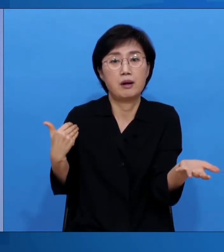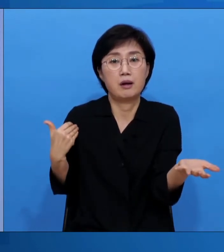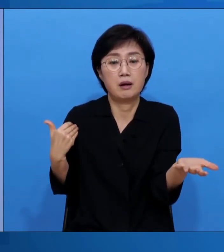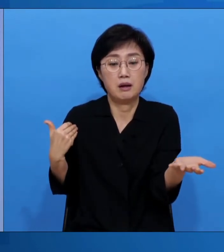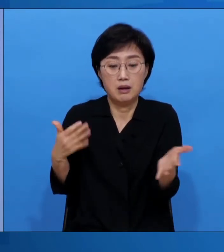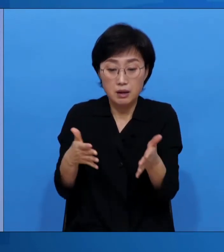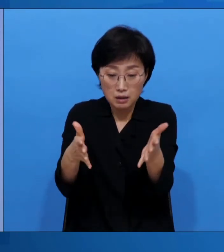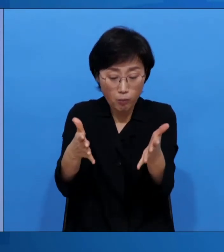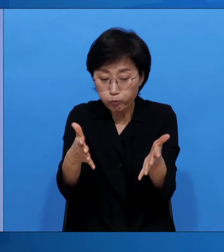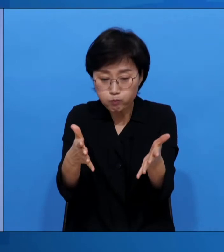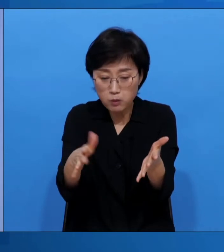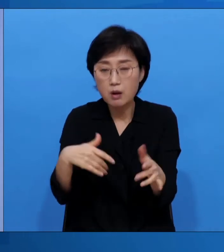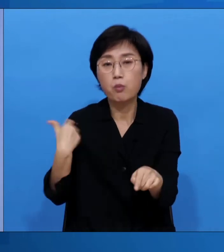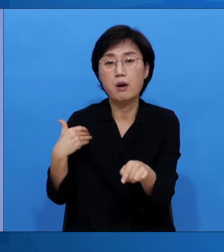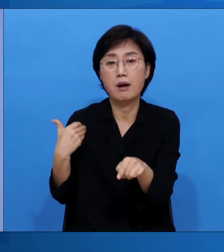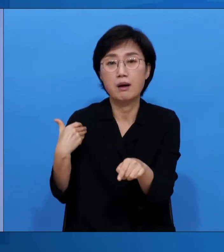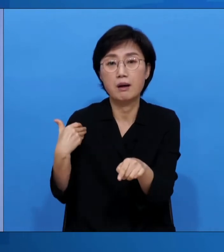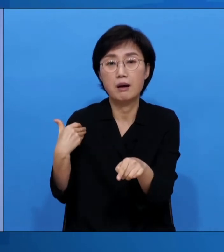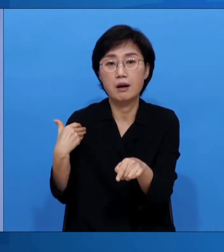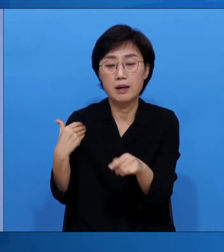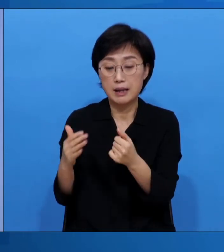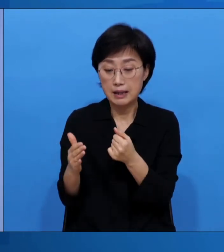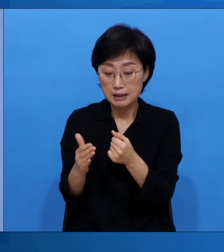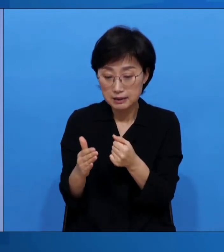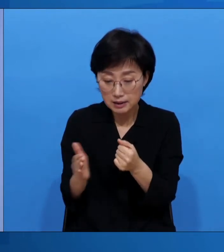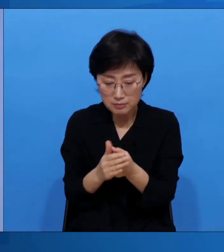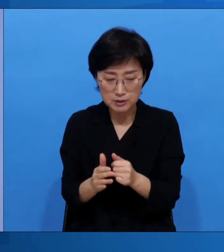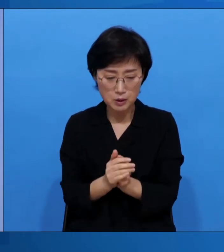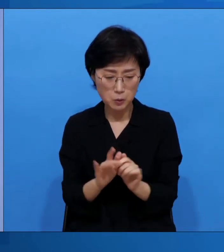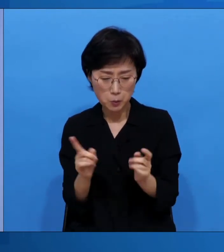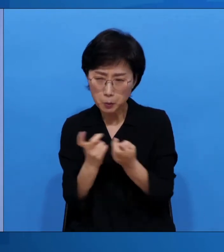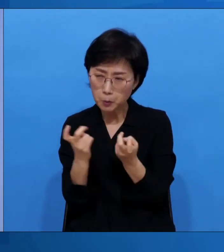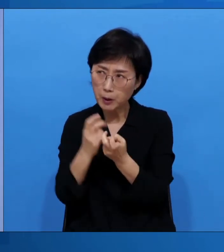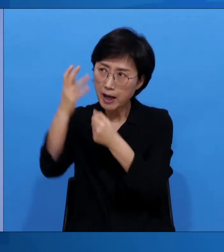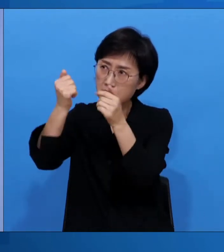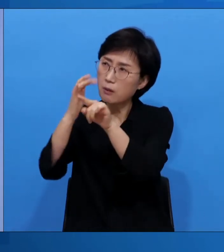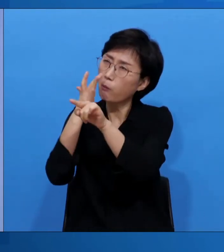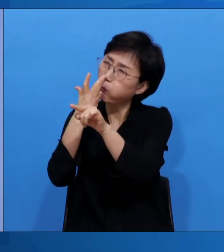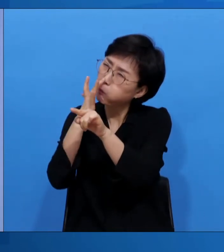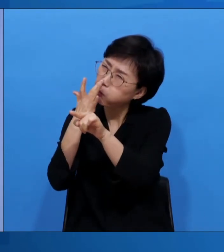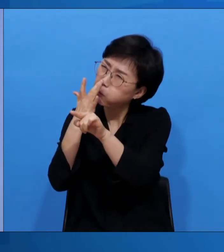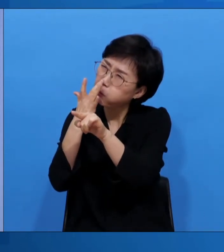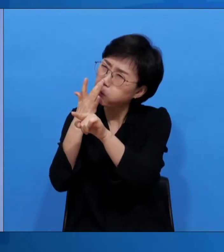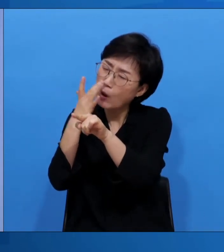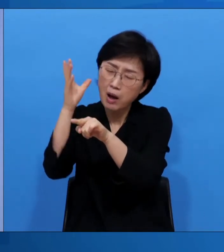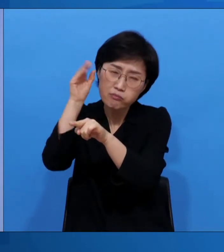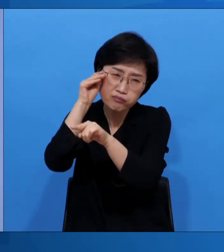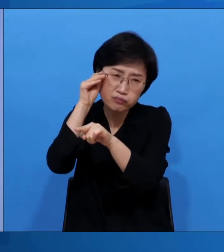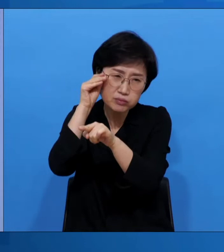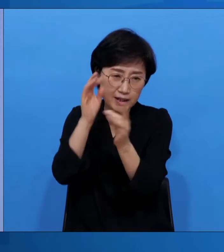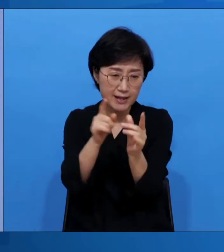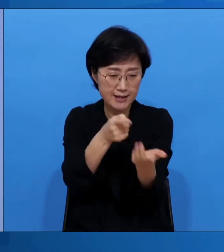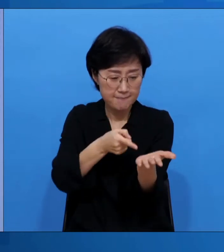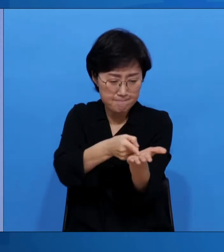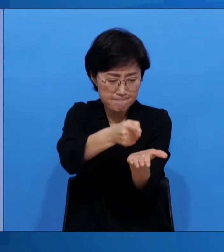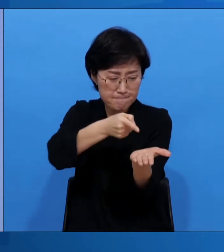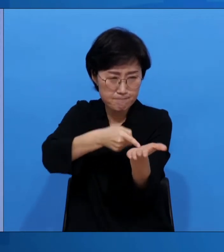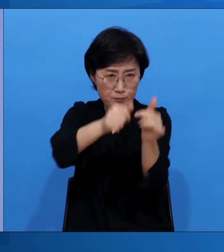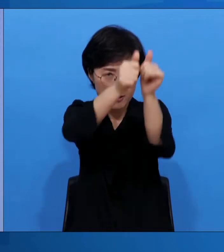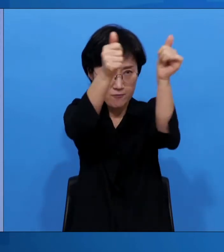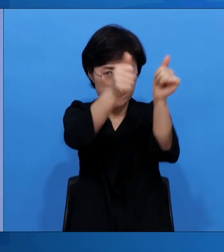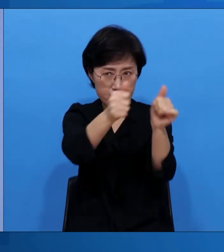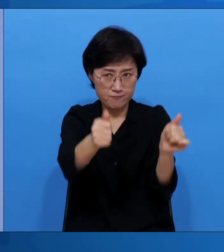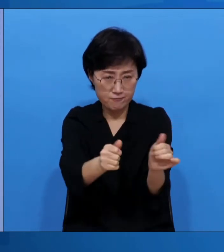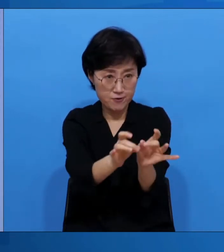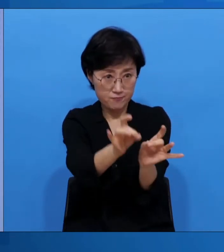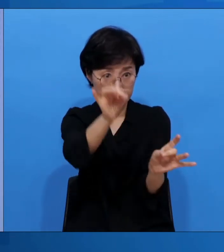찾으니까 자기들이 만들어 놓고 거기 절하는 걸 하나님이라고. Because they have lost their 이런 way and 바보 cannot 짓을 find the way, they make up all these false idols